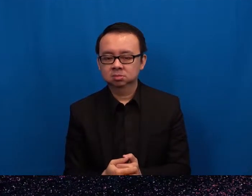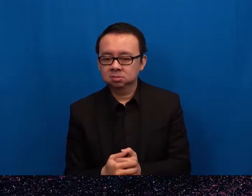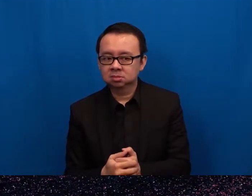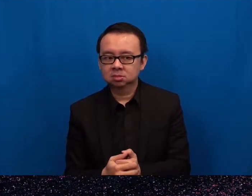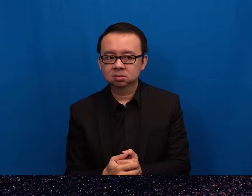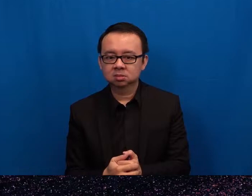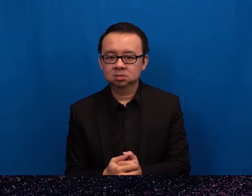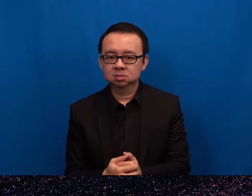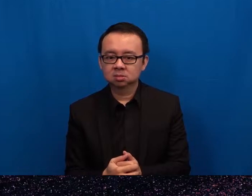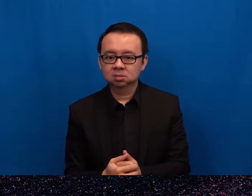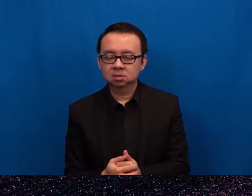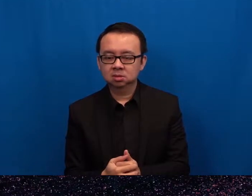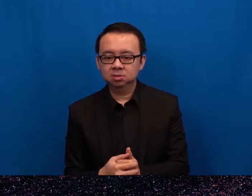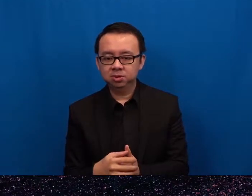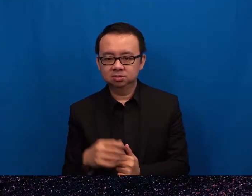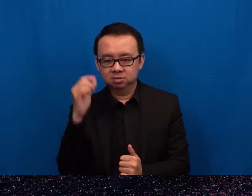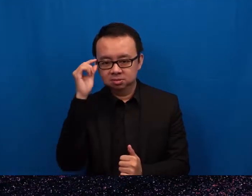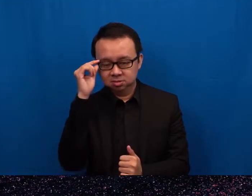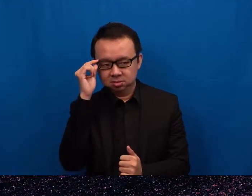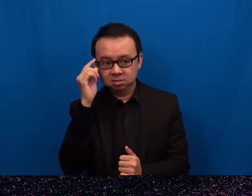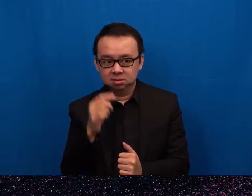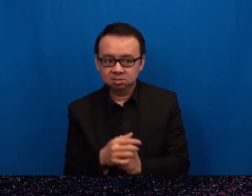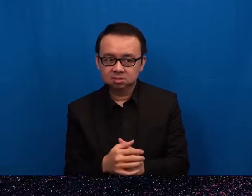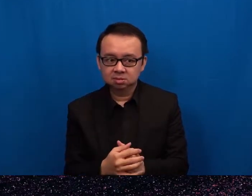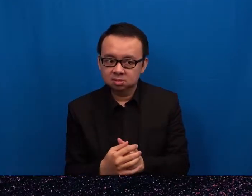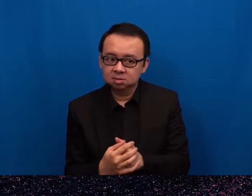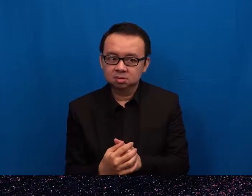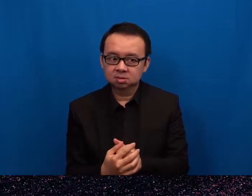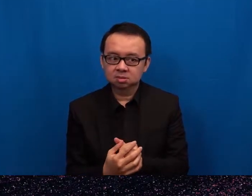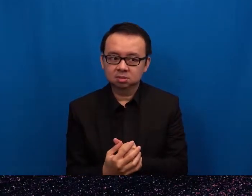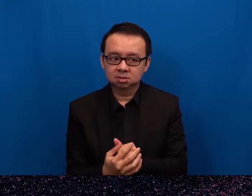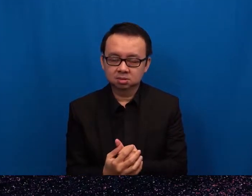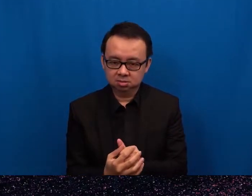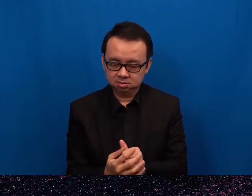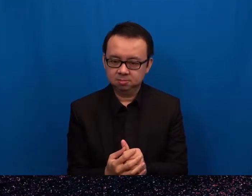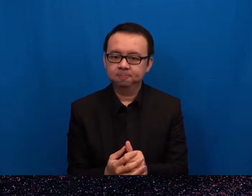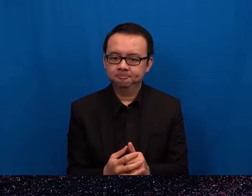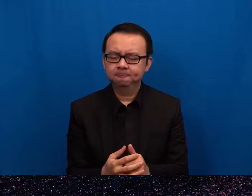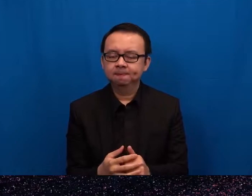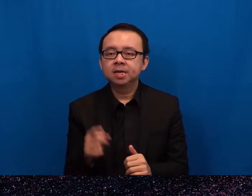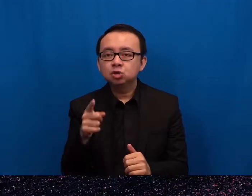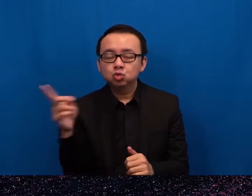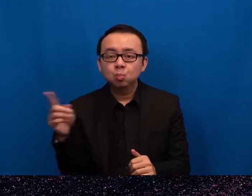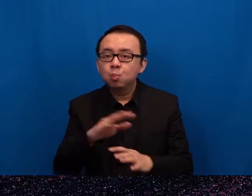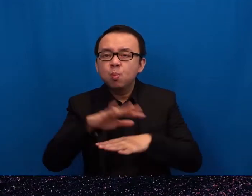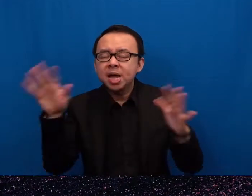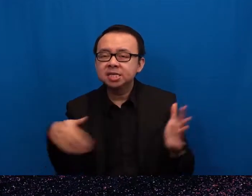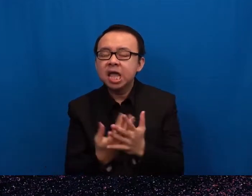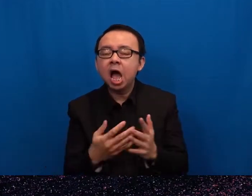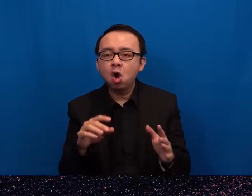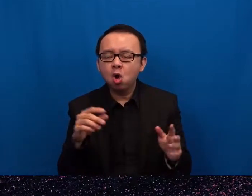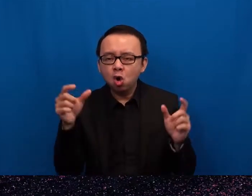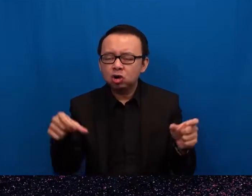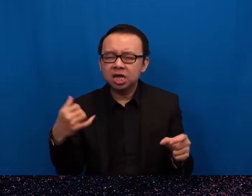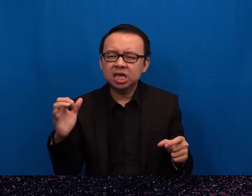house, ya kan, layani orang, kasih spaghetti dari gereja. Saya sempat injili nggak mudah. Yang